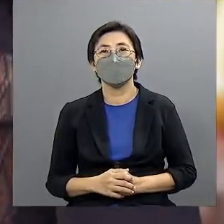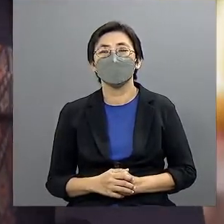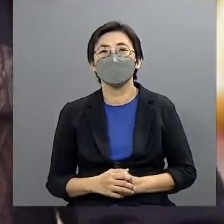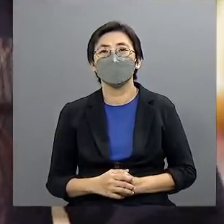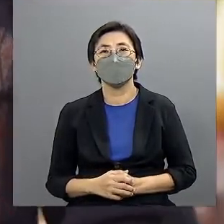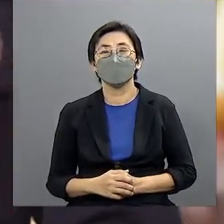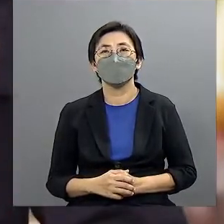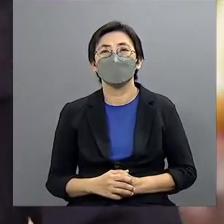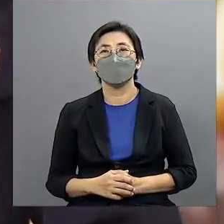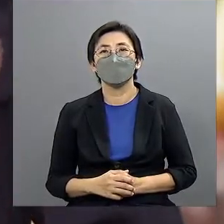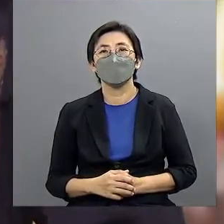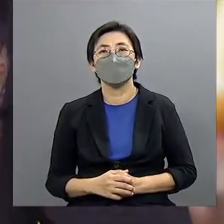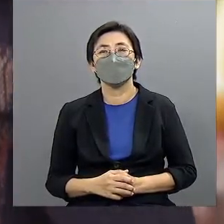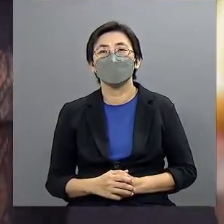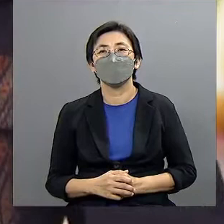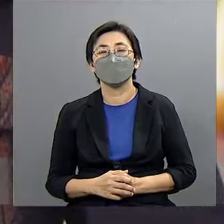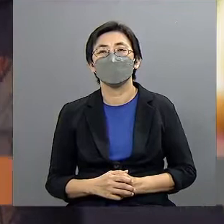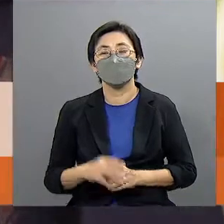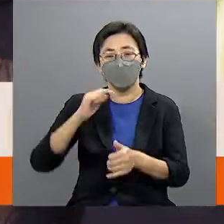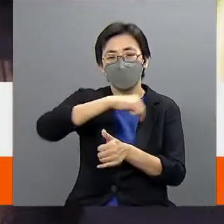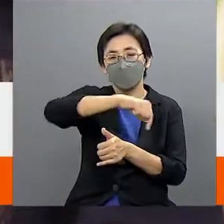ถ้ามองรอบตัวเรานะนึกว่าเพลงร็อก